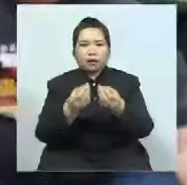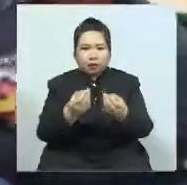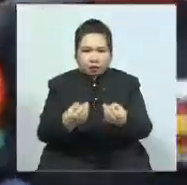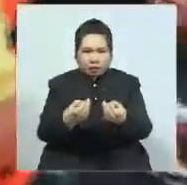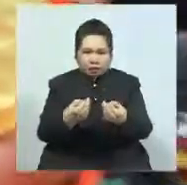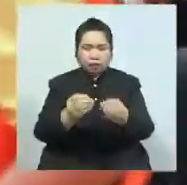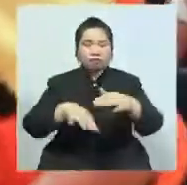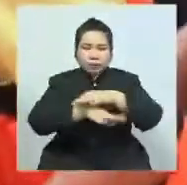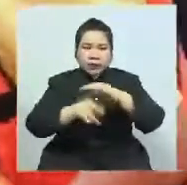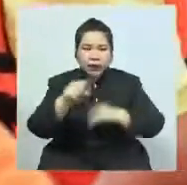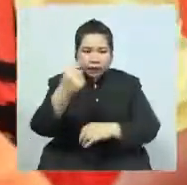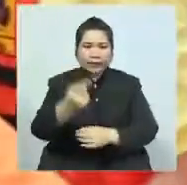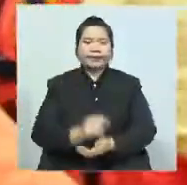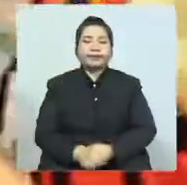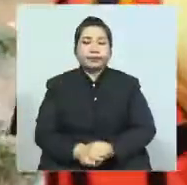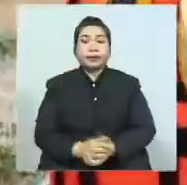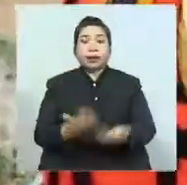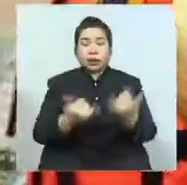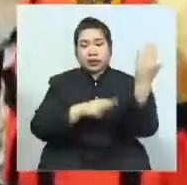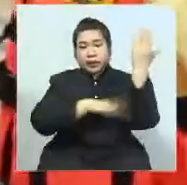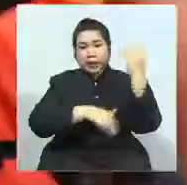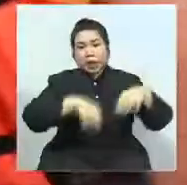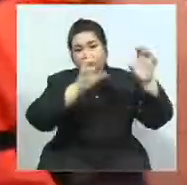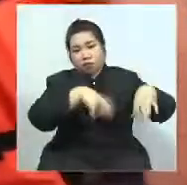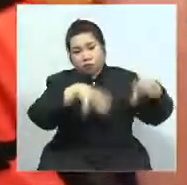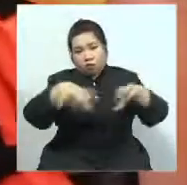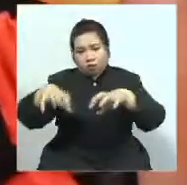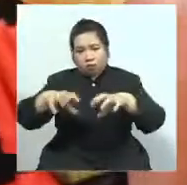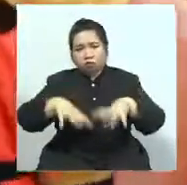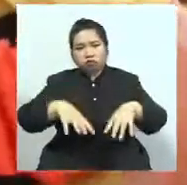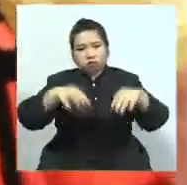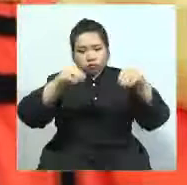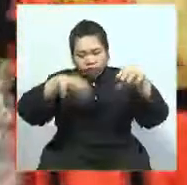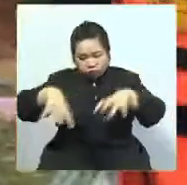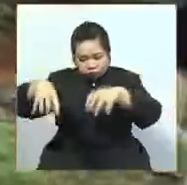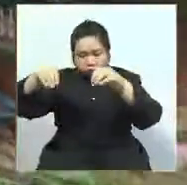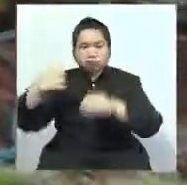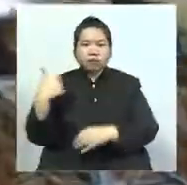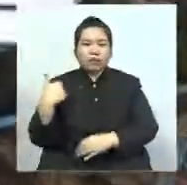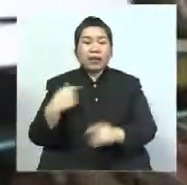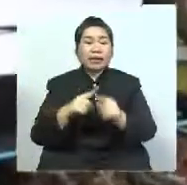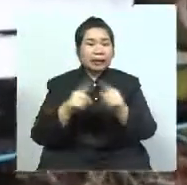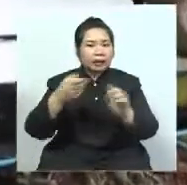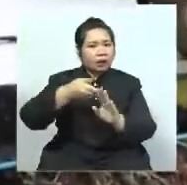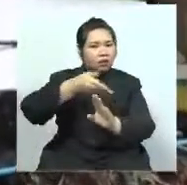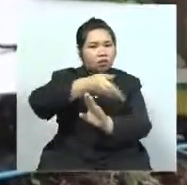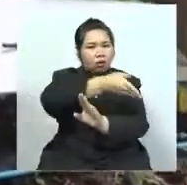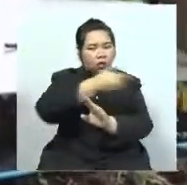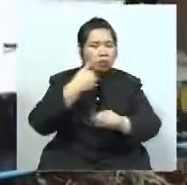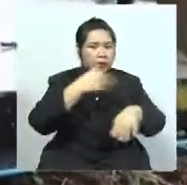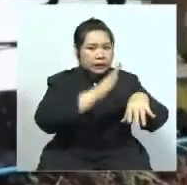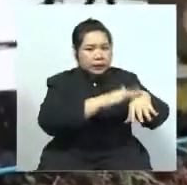ในเบื้องต้นด้วยค่ะตอนนี้ฝนที่ตกในหลายพื้นที่ภาคใต้อาจจะเริ่มจะคลี่คลายลงไปบ้างแล้วนะคะแต่ว่าก่อนหน้านี้หลายฝ่ายก็เ